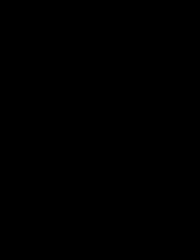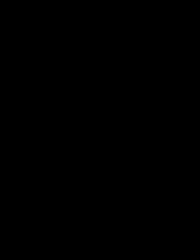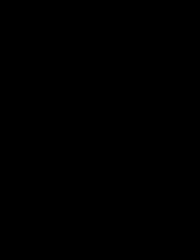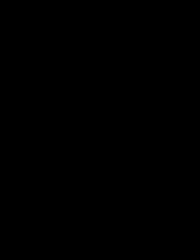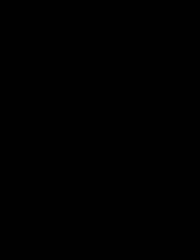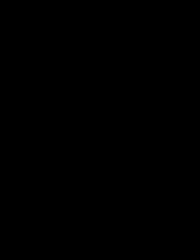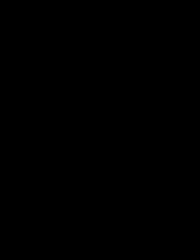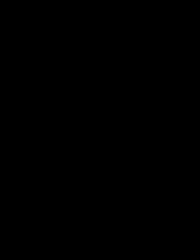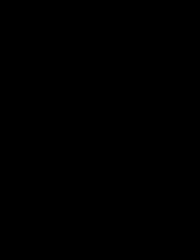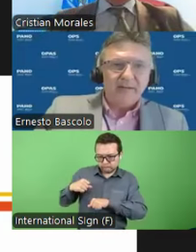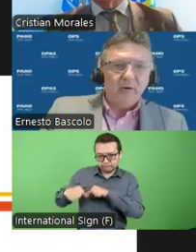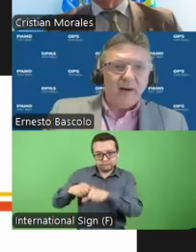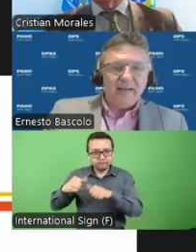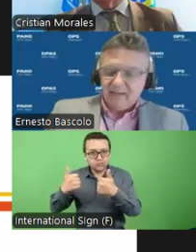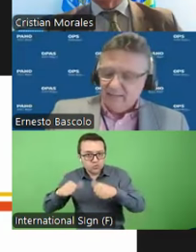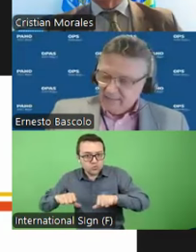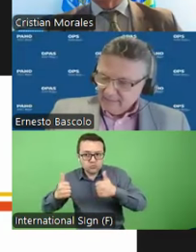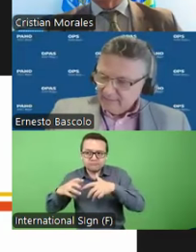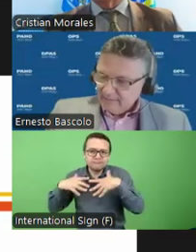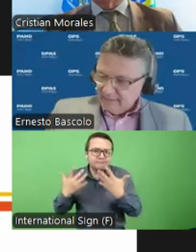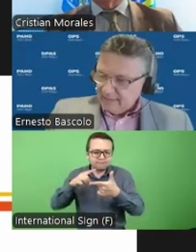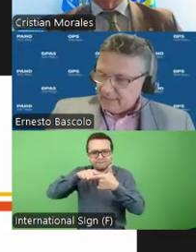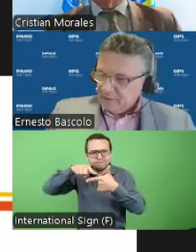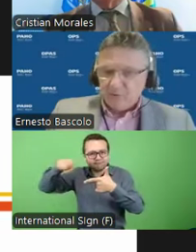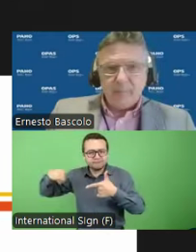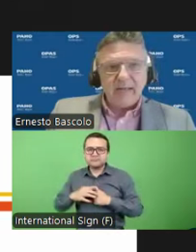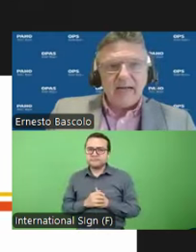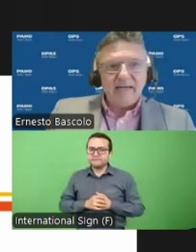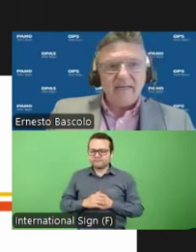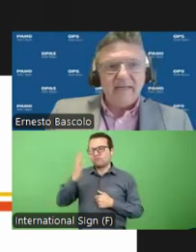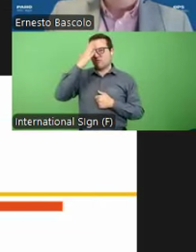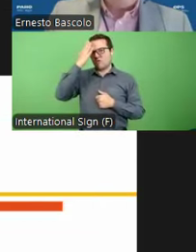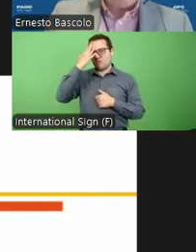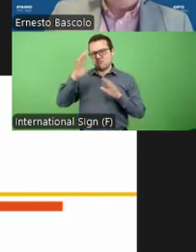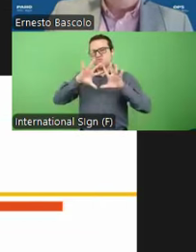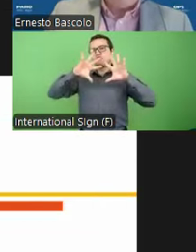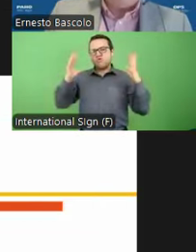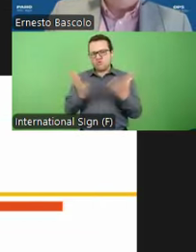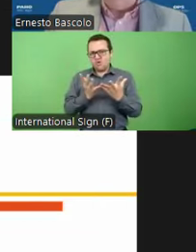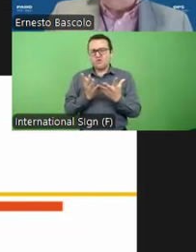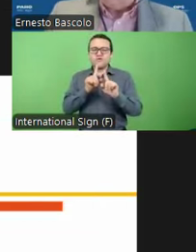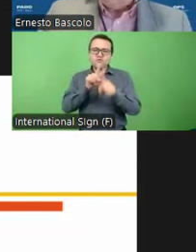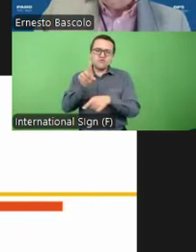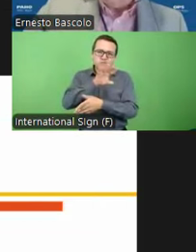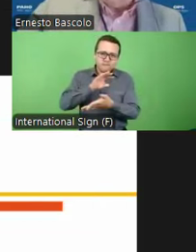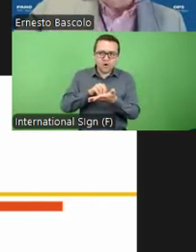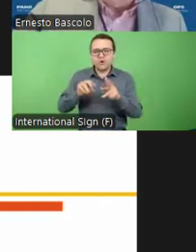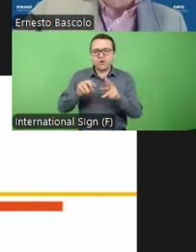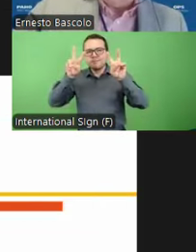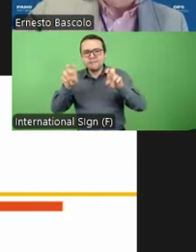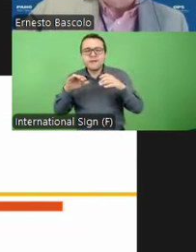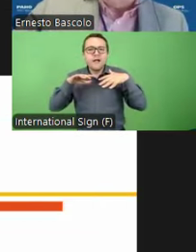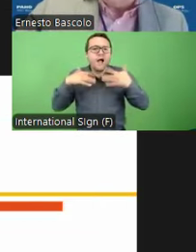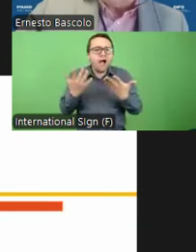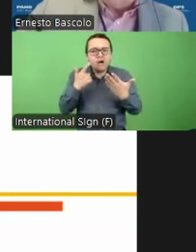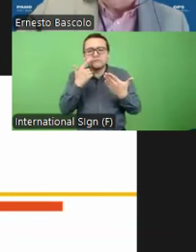que acostumbrados en reportes a nivel global même si nous de sommes habitués à incorporar avoir el des análisis rapports de cobertura globaux qui incluent une